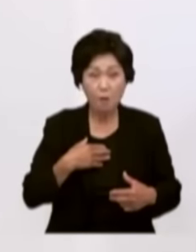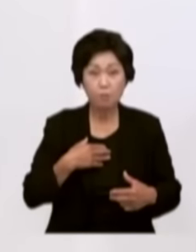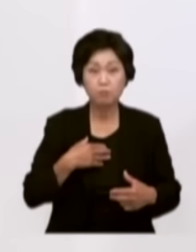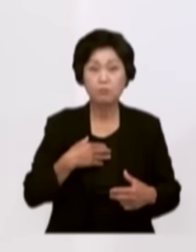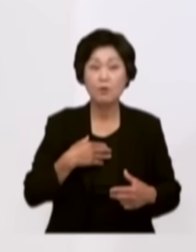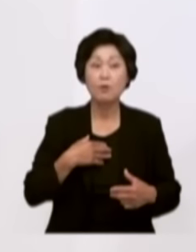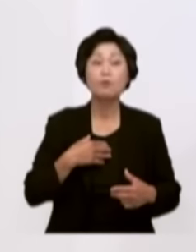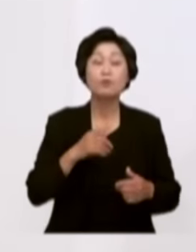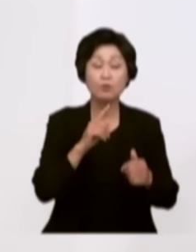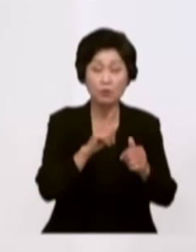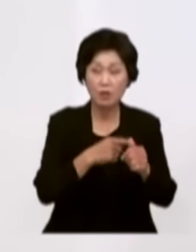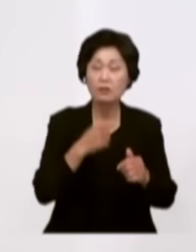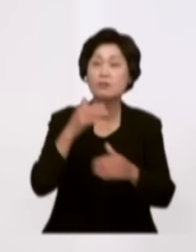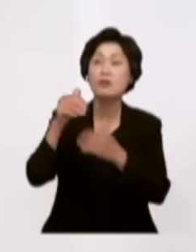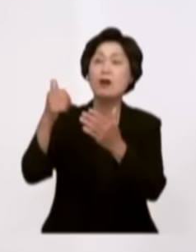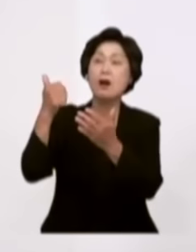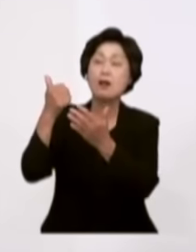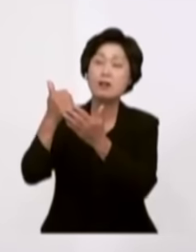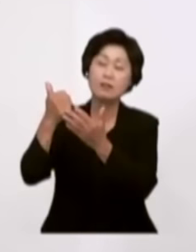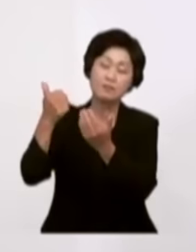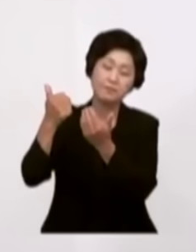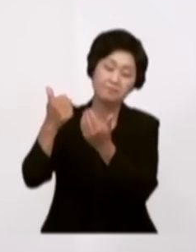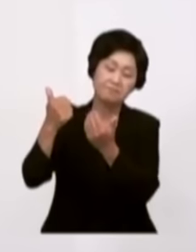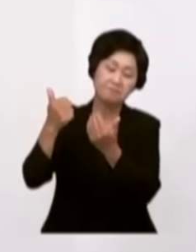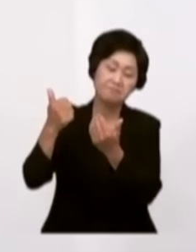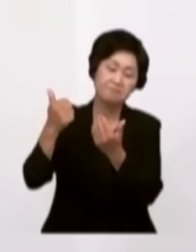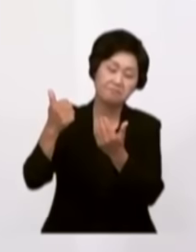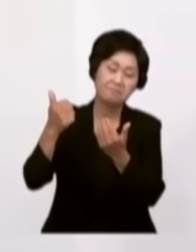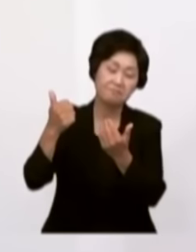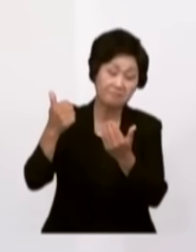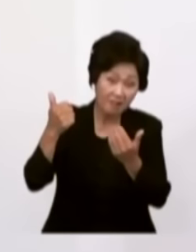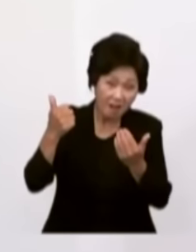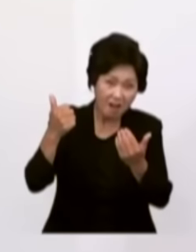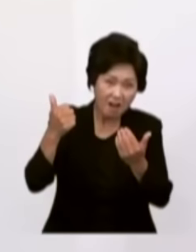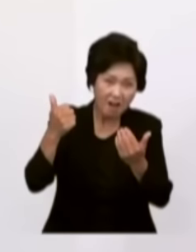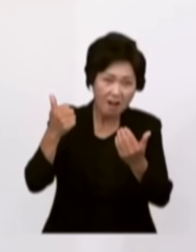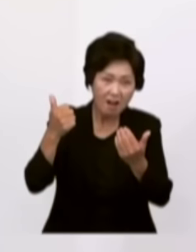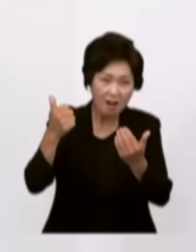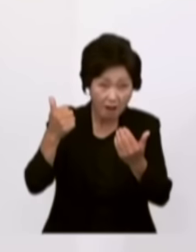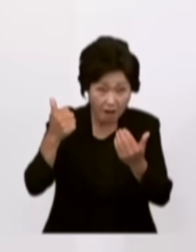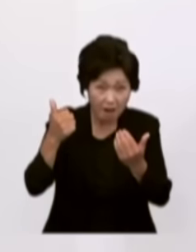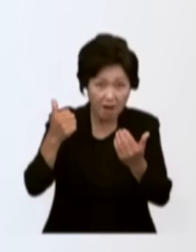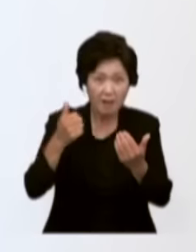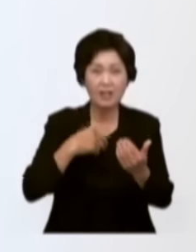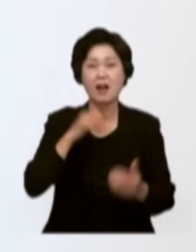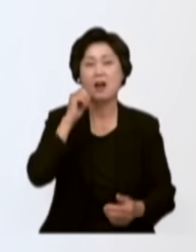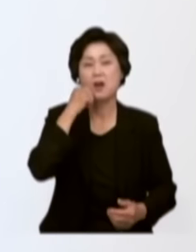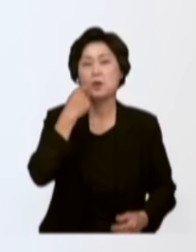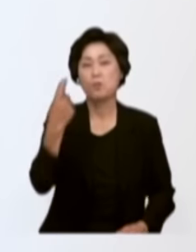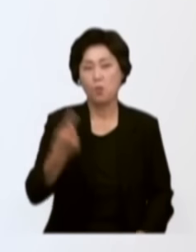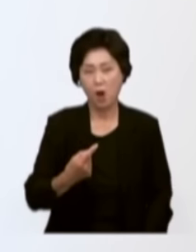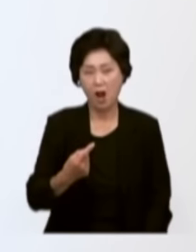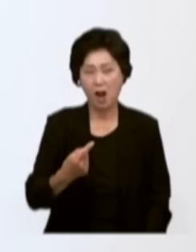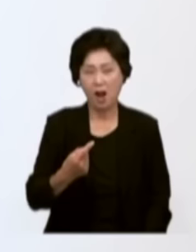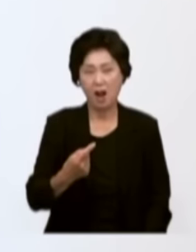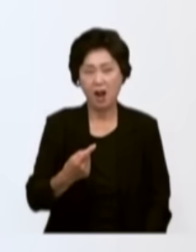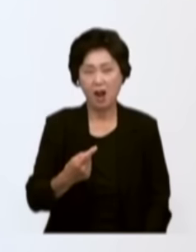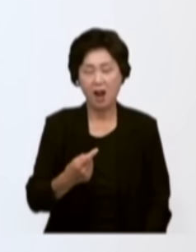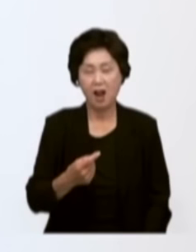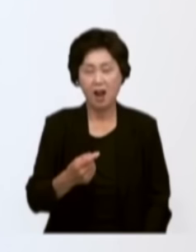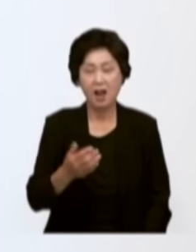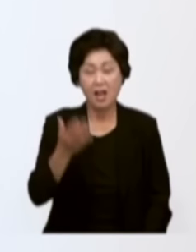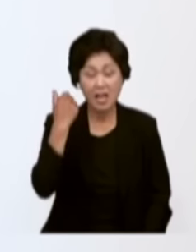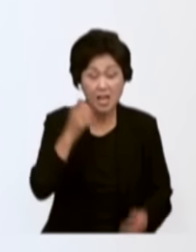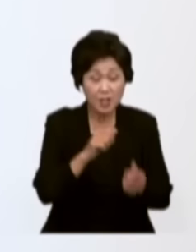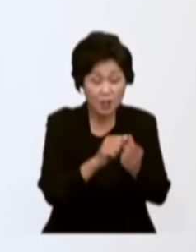하나님을 이렇게 좀 멀리 이렇게 하려고 하다 보니까 저에게 시련을 주시기 시작하더라고요. 그러니까 사실은 주식도 이제 그렇게